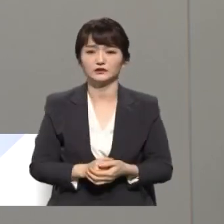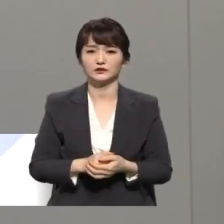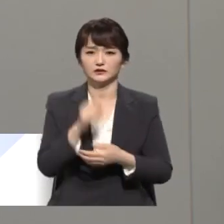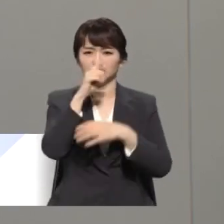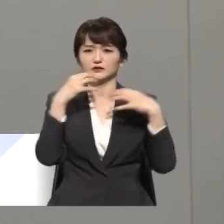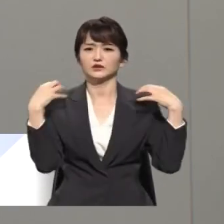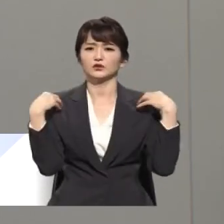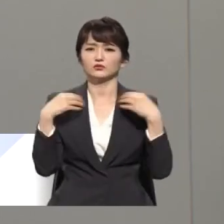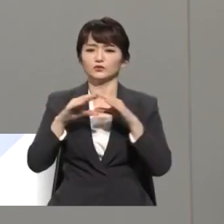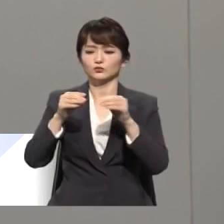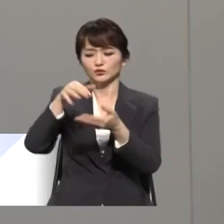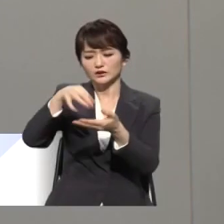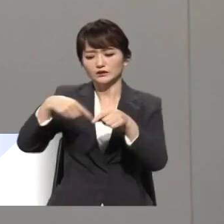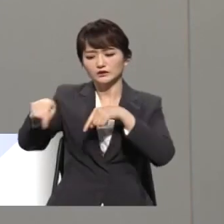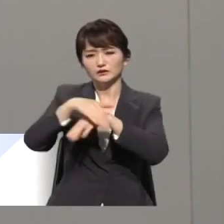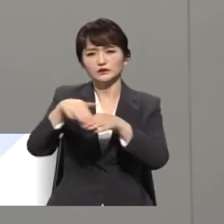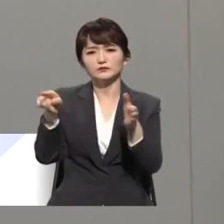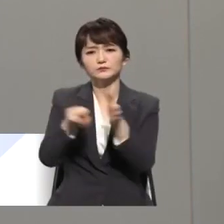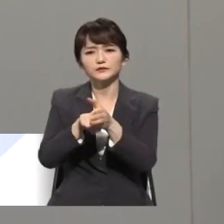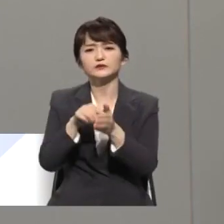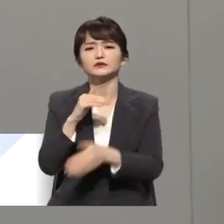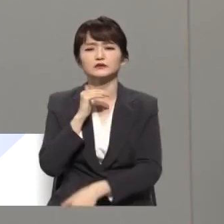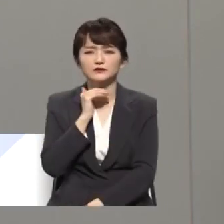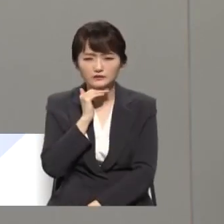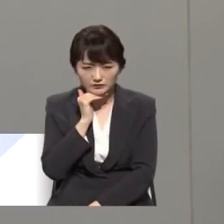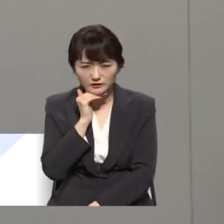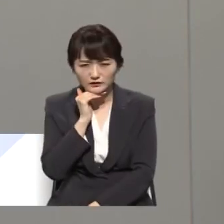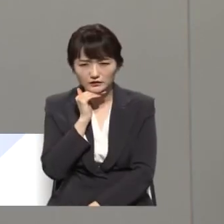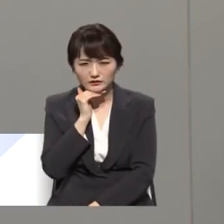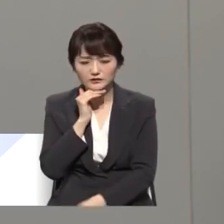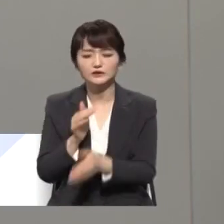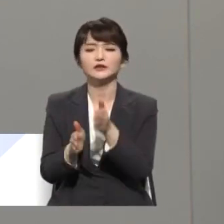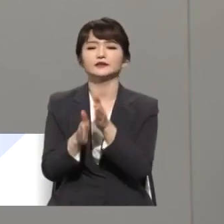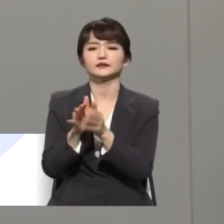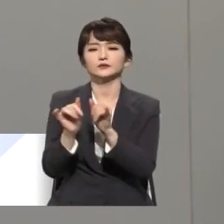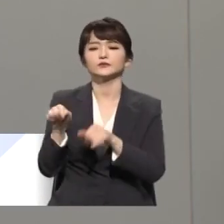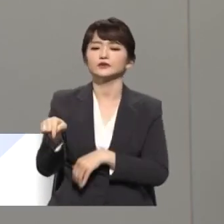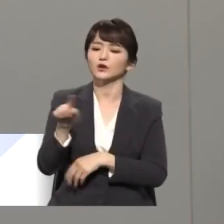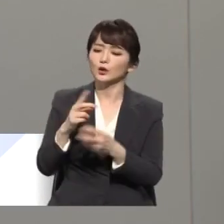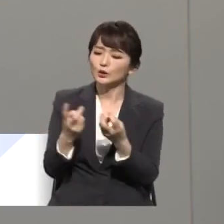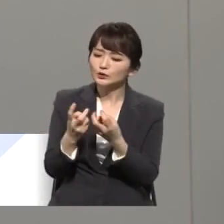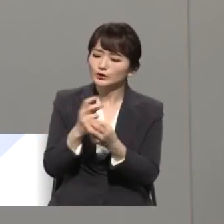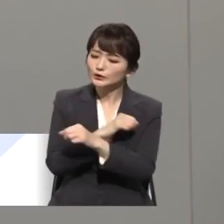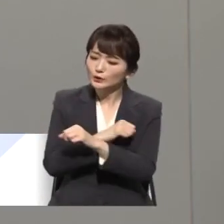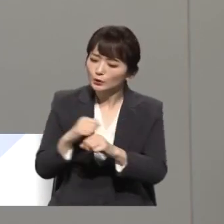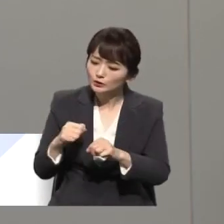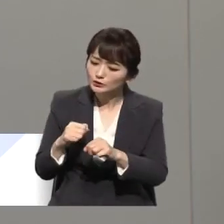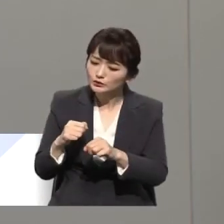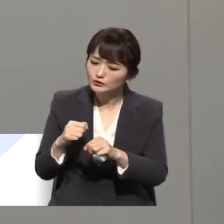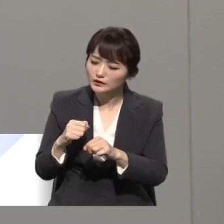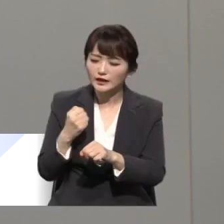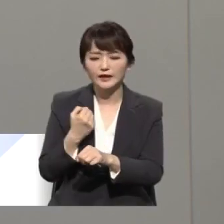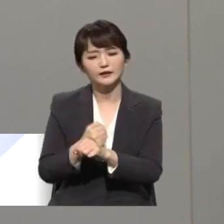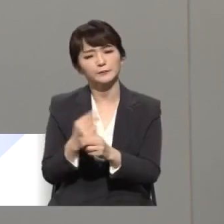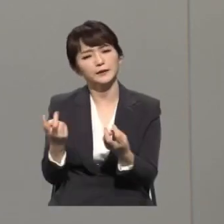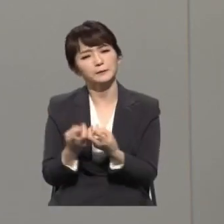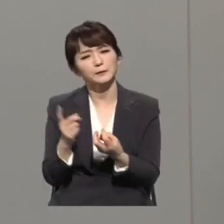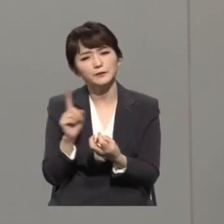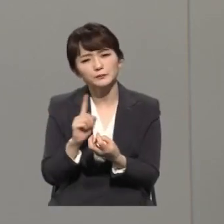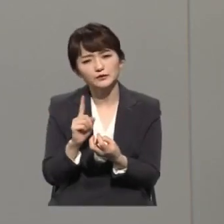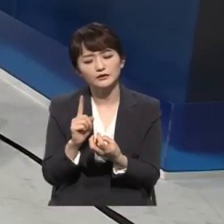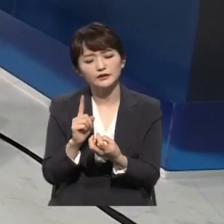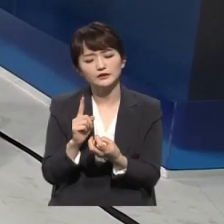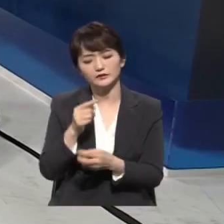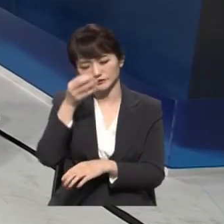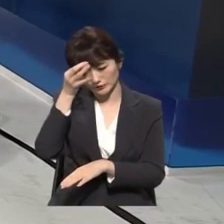부동산 정책을 믿고 기다려왔던 시민들께 어떻게 용서를 구할 수 있을지 숭고한 마음이 큽니다